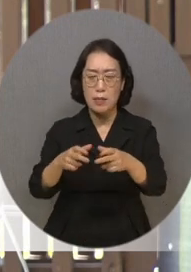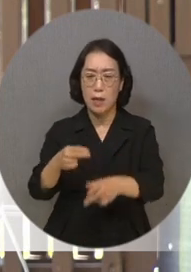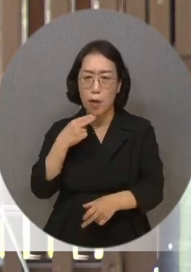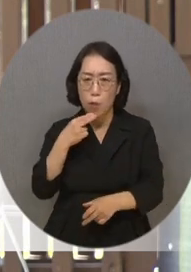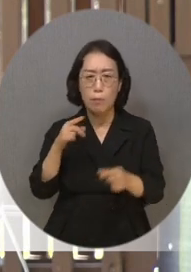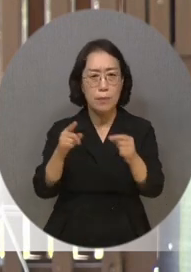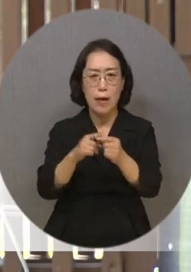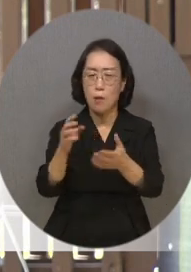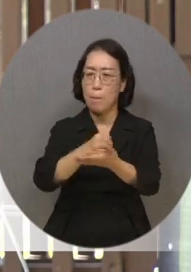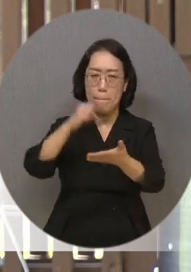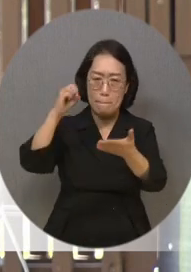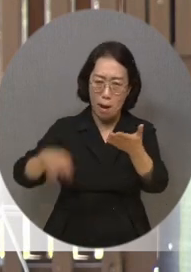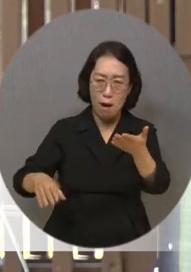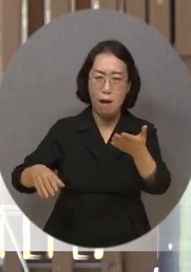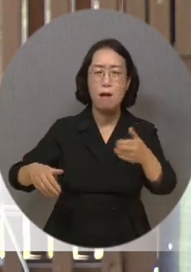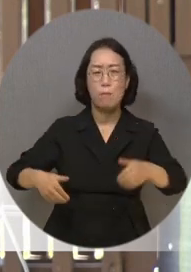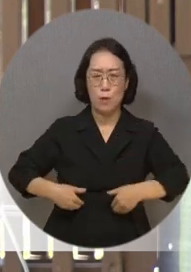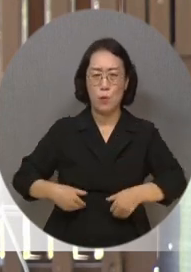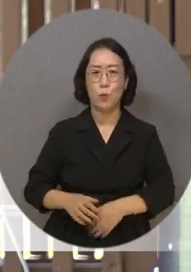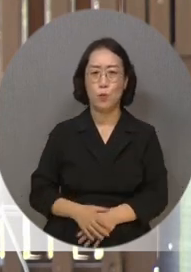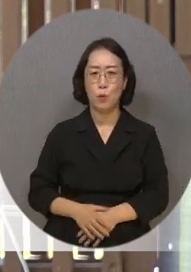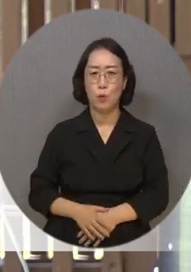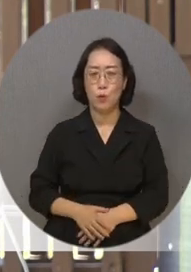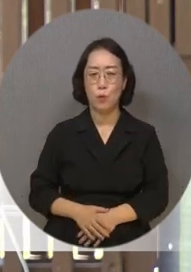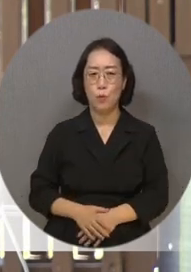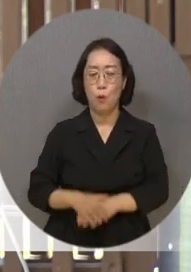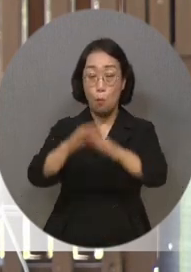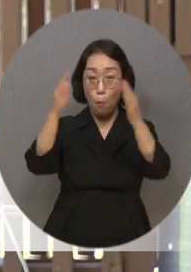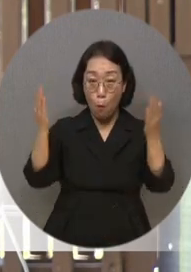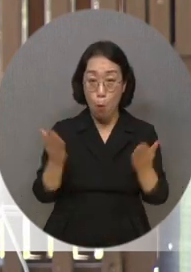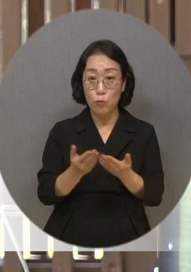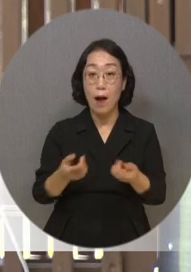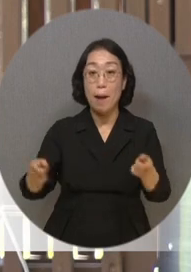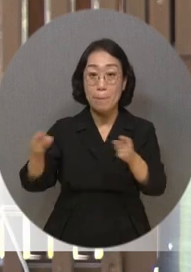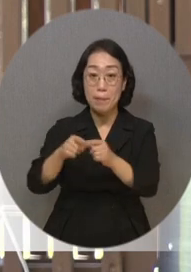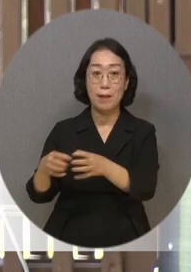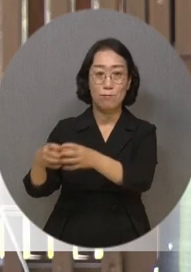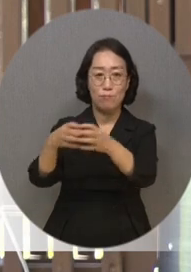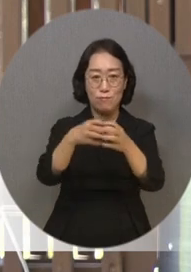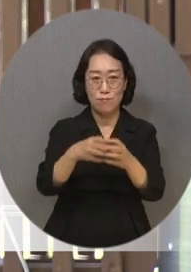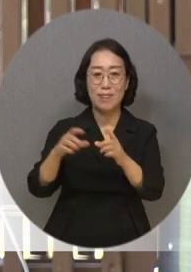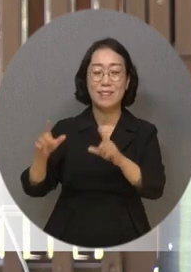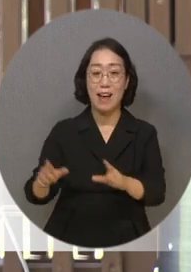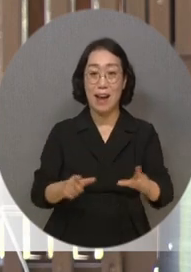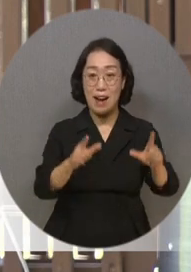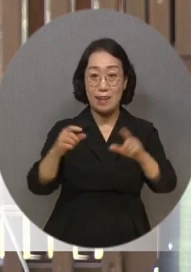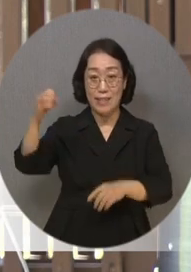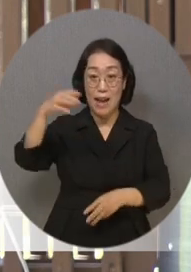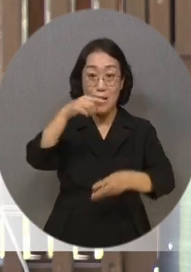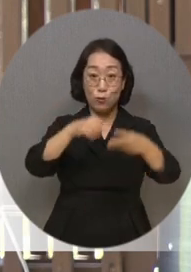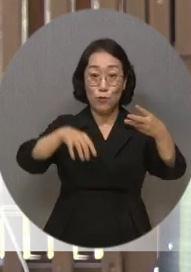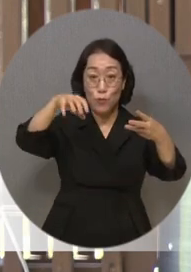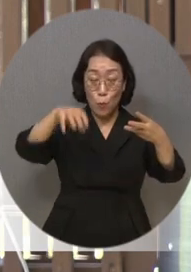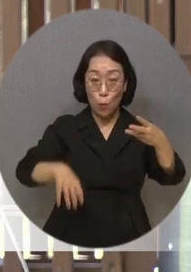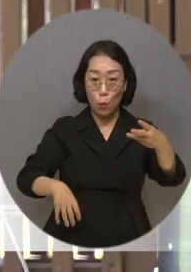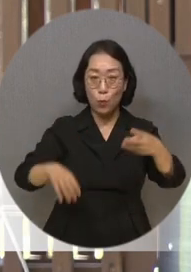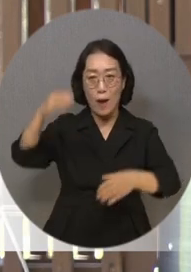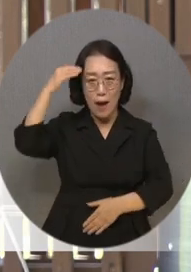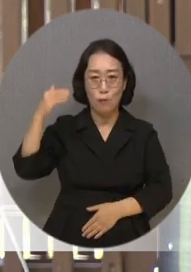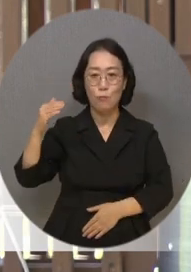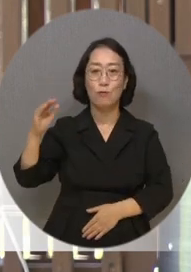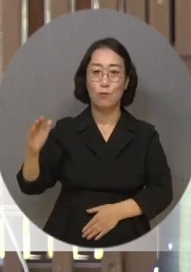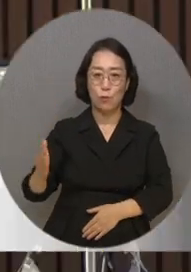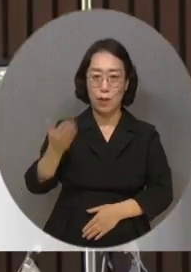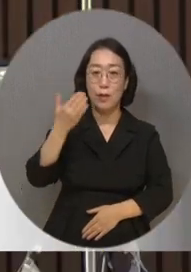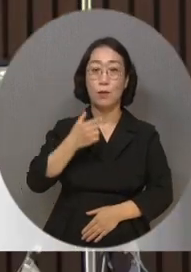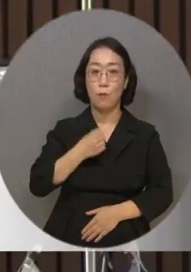단어조차도 저는 없어져야 된다고 봅니다. 그래서 모두가 함께 더불어 함께 살아가는 우리 양주시 또 대한민국이